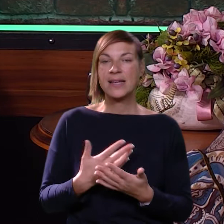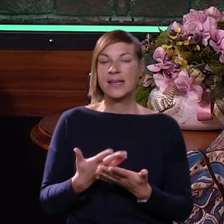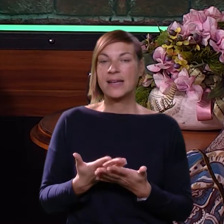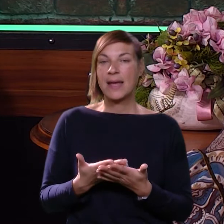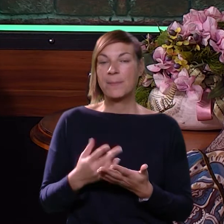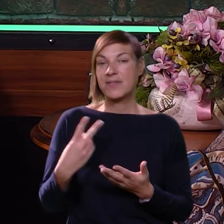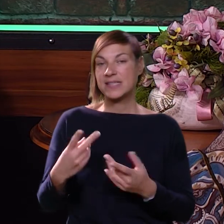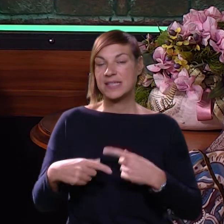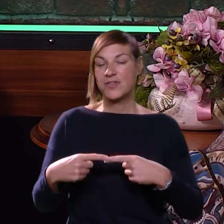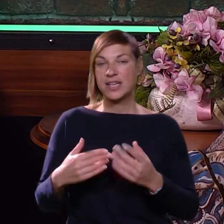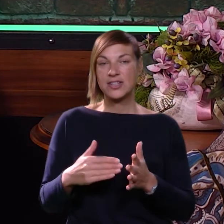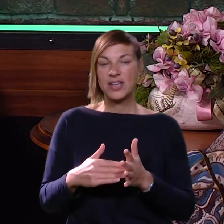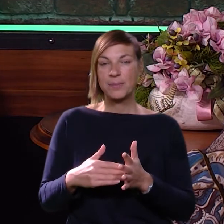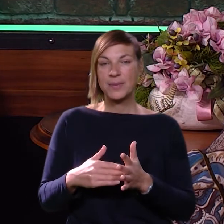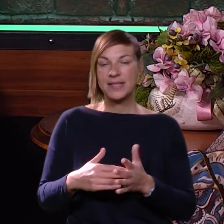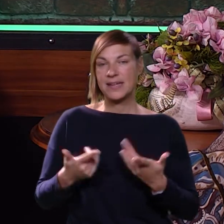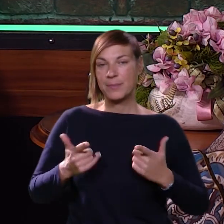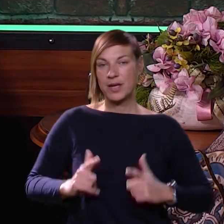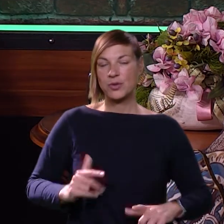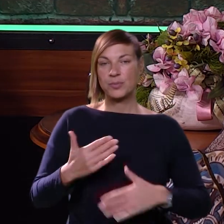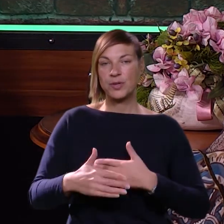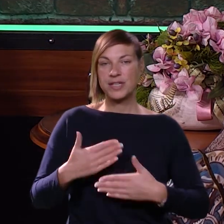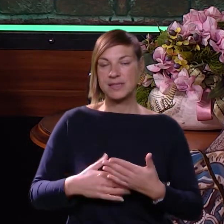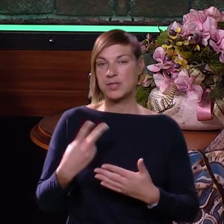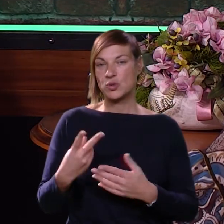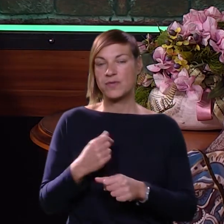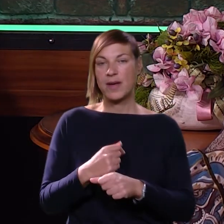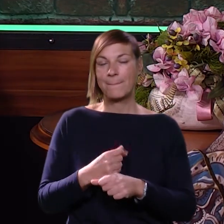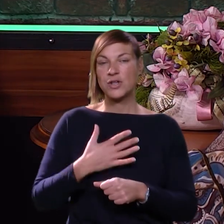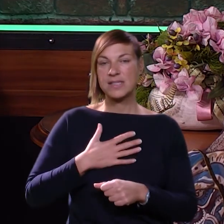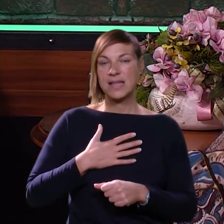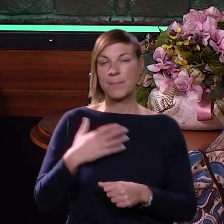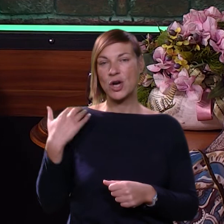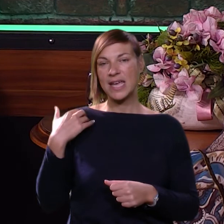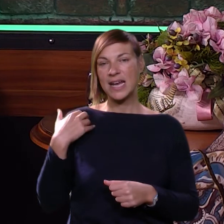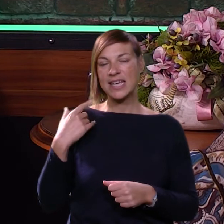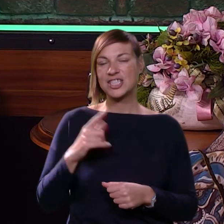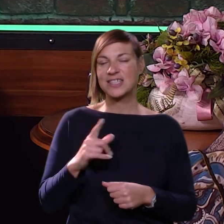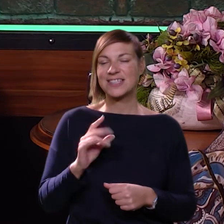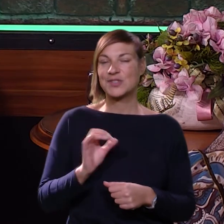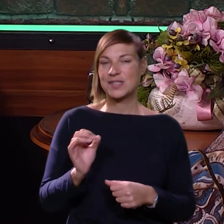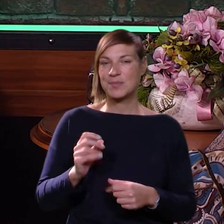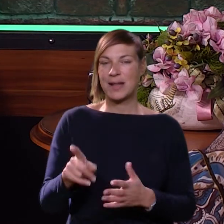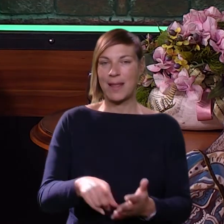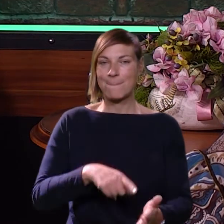I napravila sam si tako dvokratno, jer mi treba mi taj odmor između dva posla. Moja leđa baš nisu